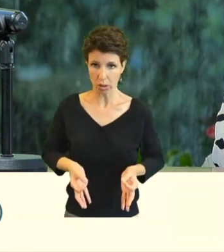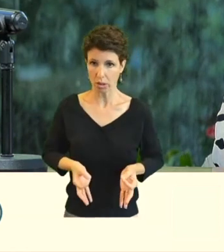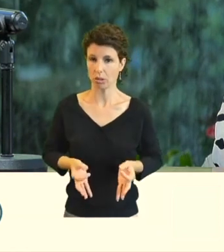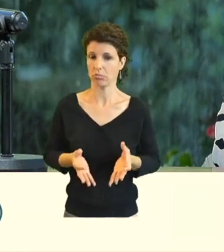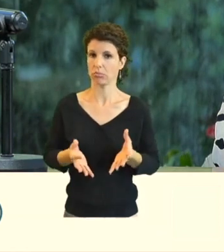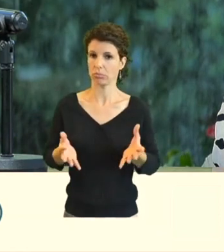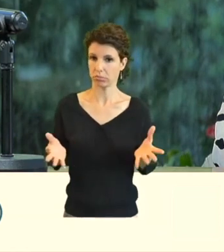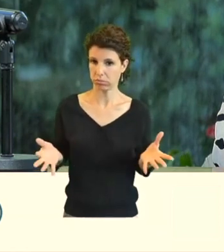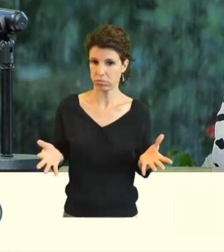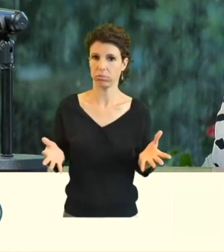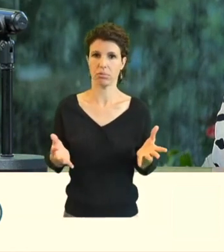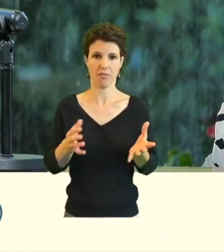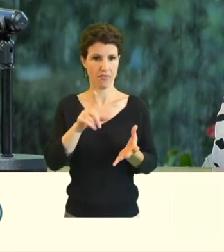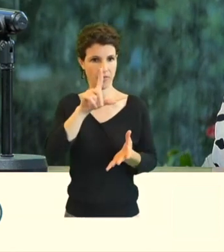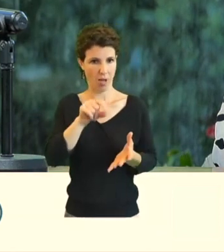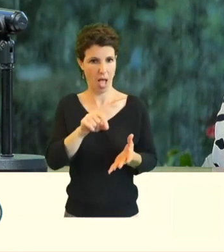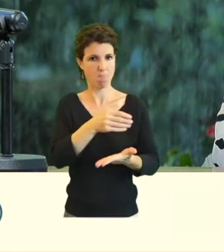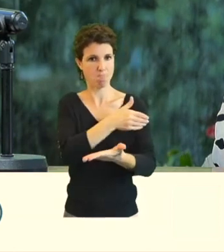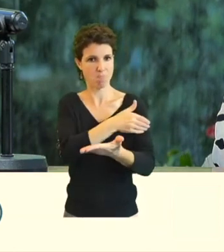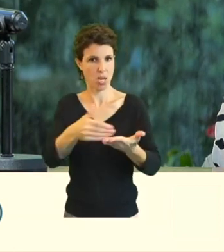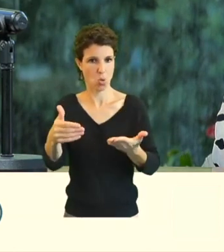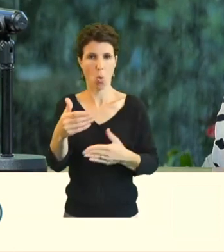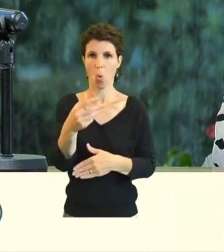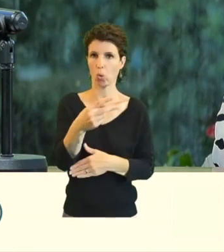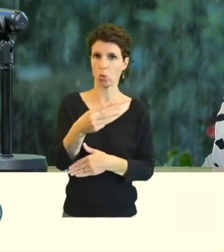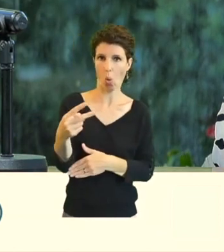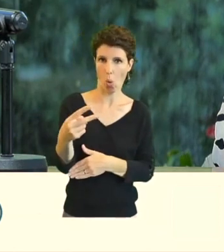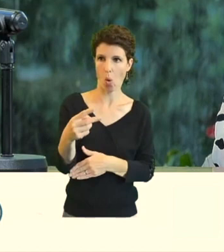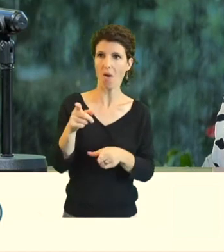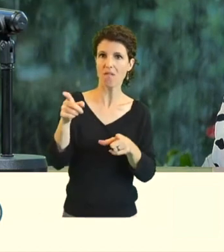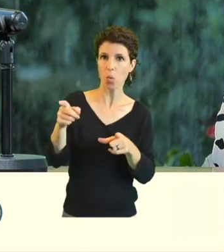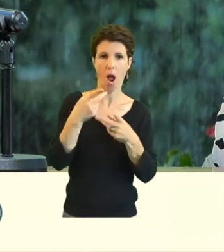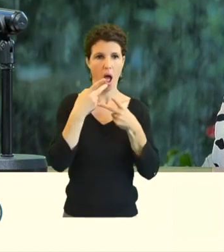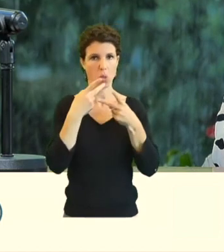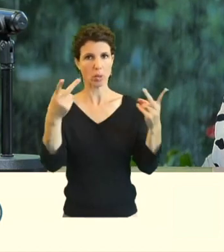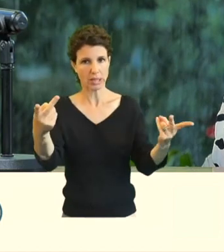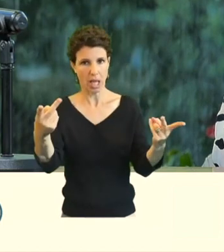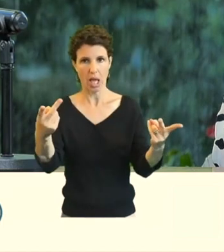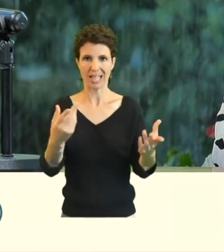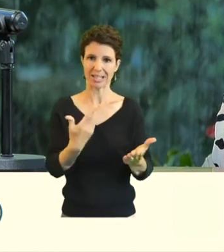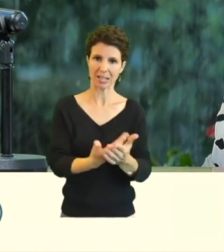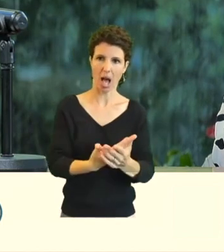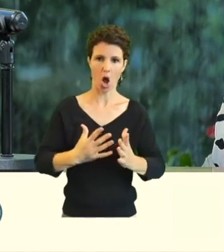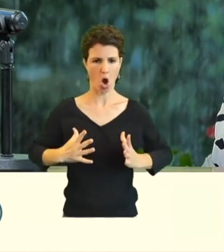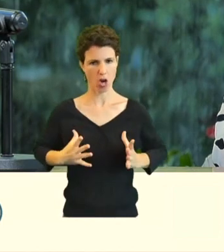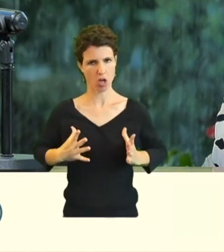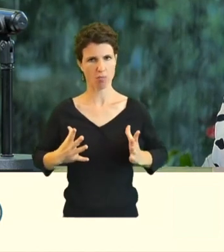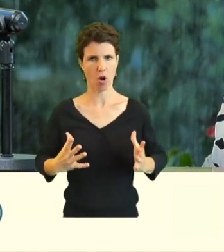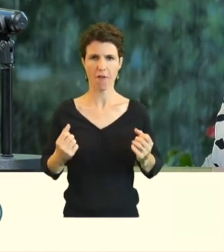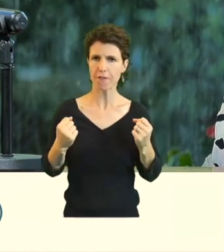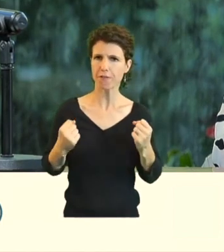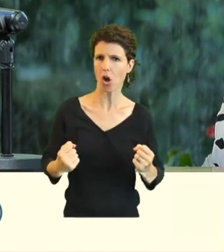je le confirme, sur 20 millions d'euros annoncés comme étant un engagement fort, un signal